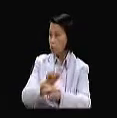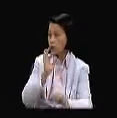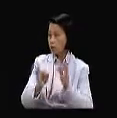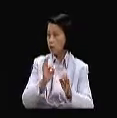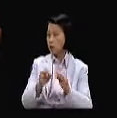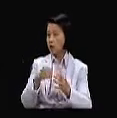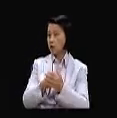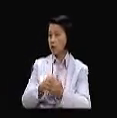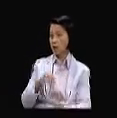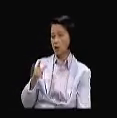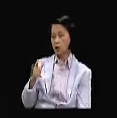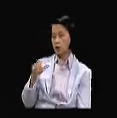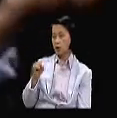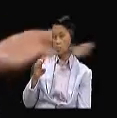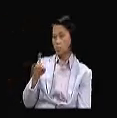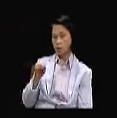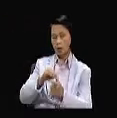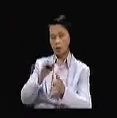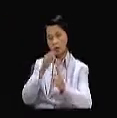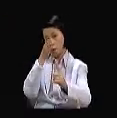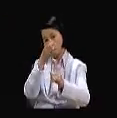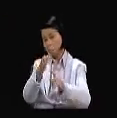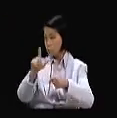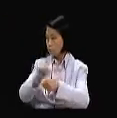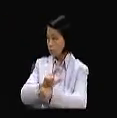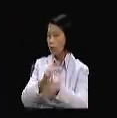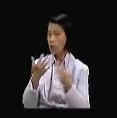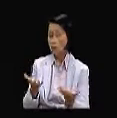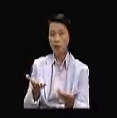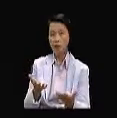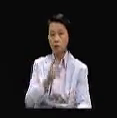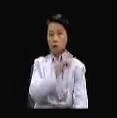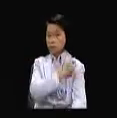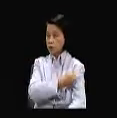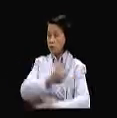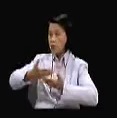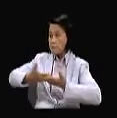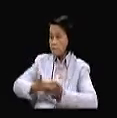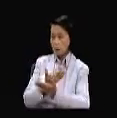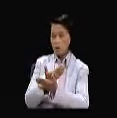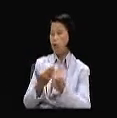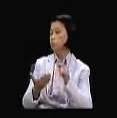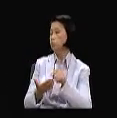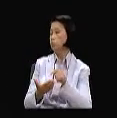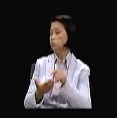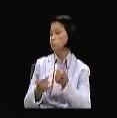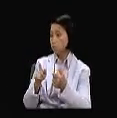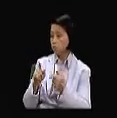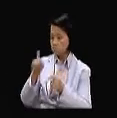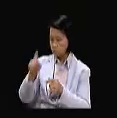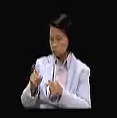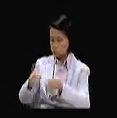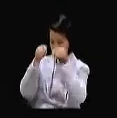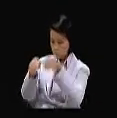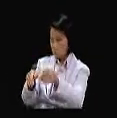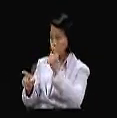Stable dibungkus sdc ataupun sasaran kelestarian ini am tenaga diperbaharui ini merupakan satu lagi aspal yang perlu